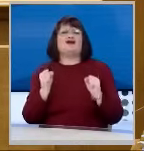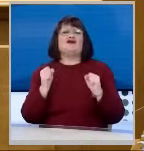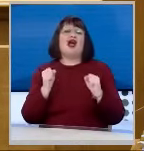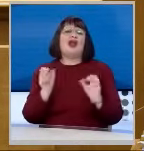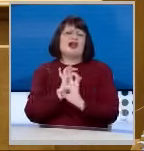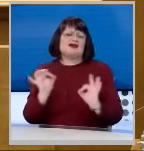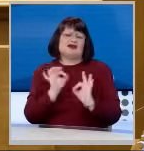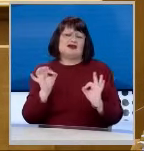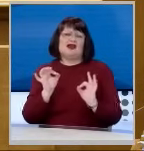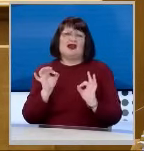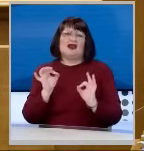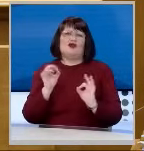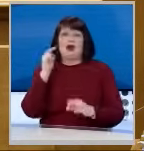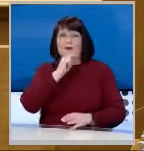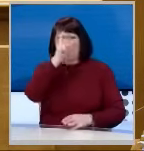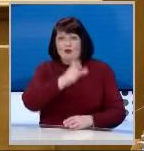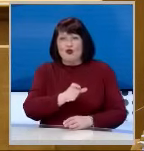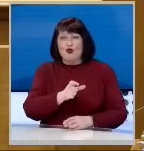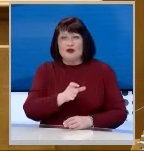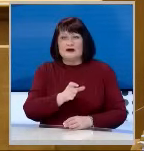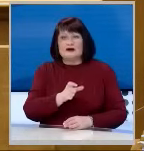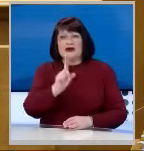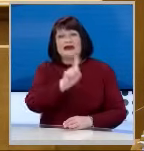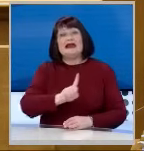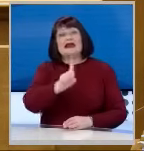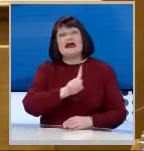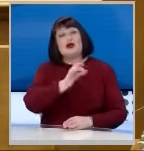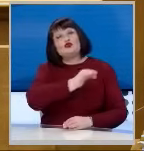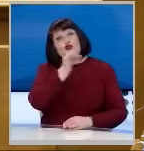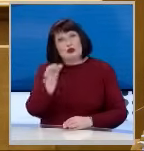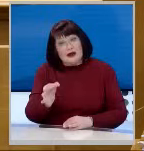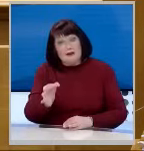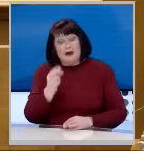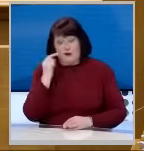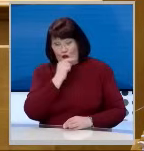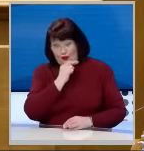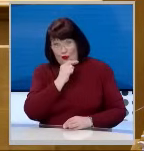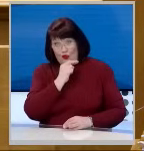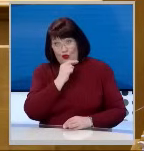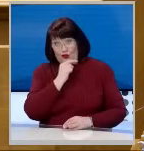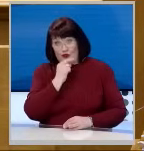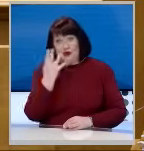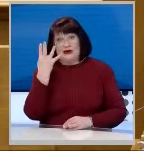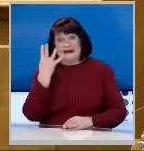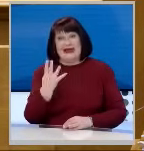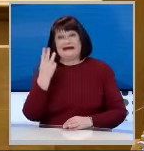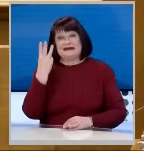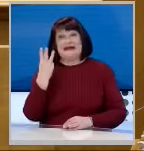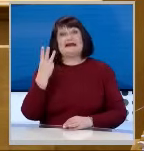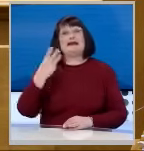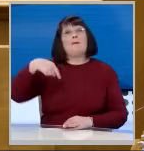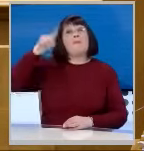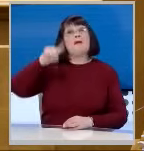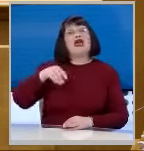διαβεβαιώσεις του πρωθυπουργού κυριάκου μητσοτάκη ο οποίος τέσσερις και τρεις μέρες